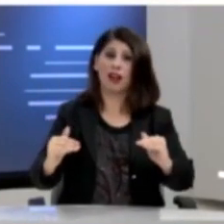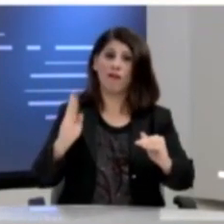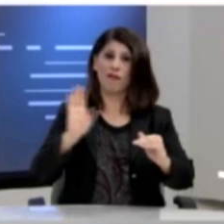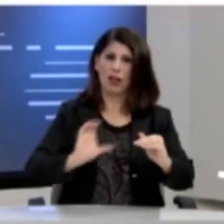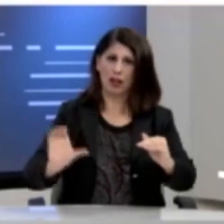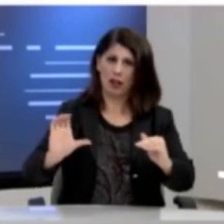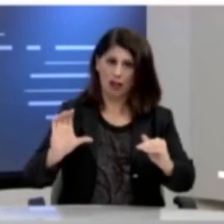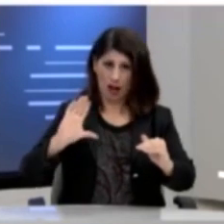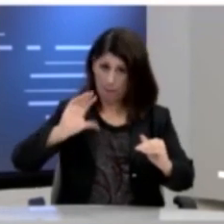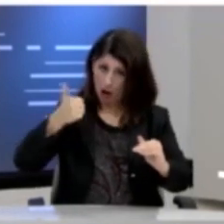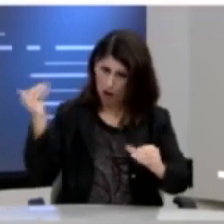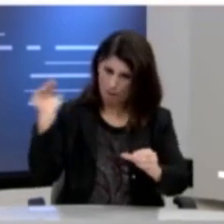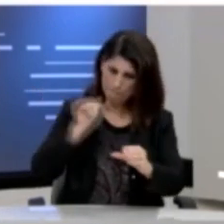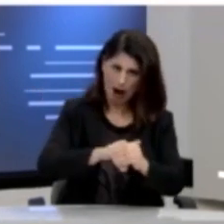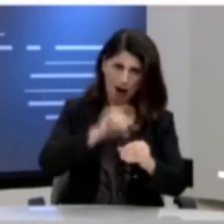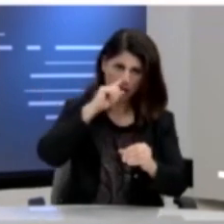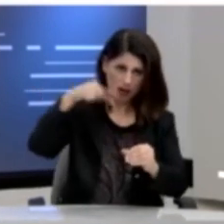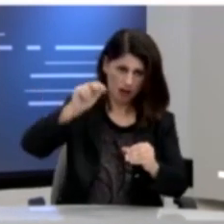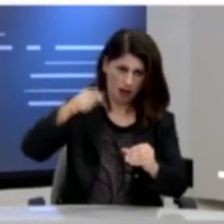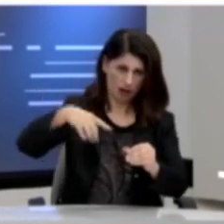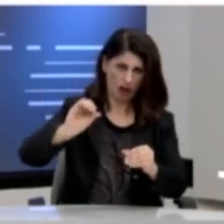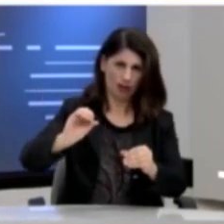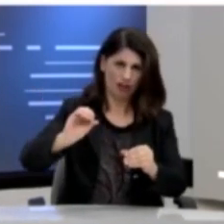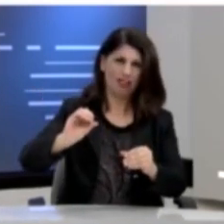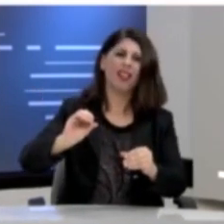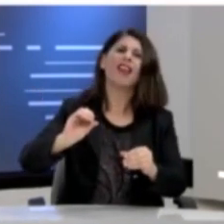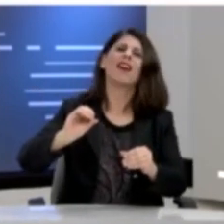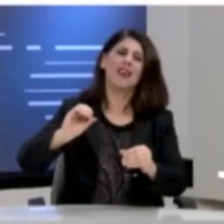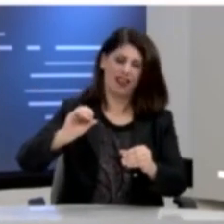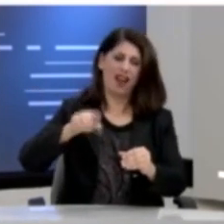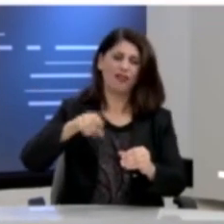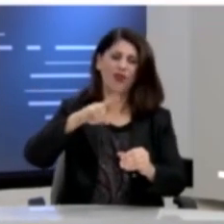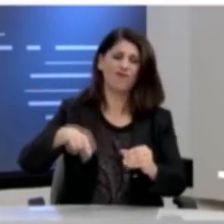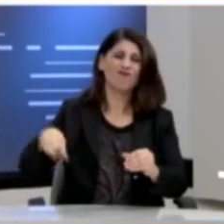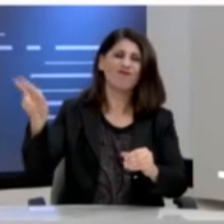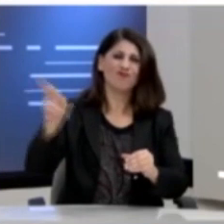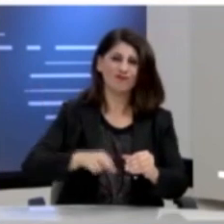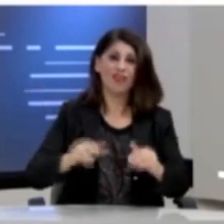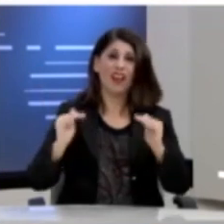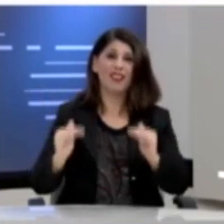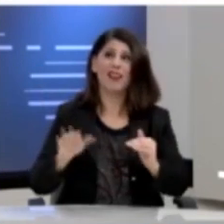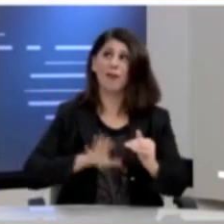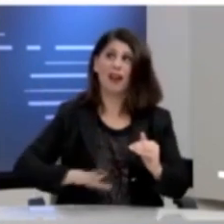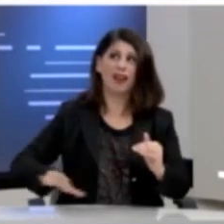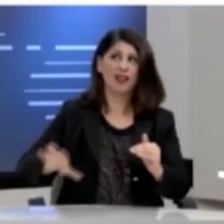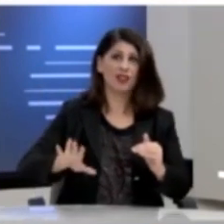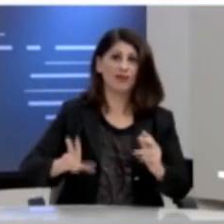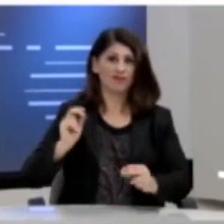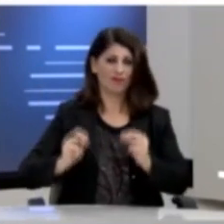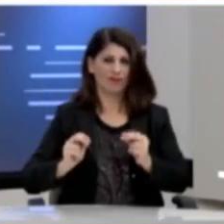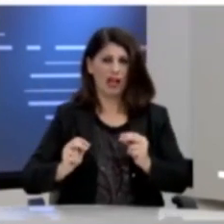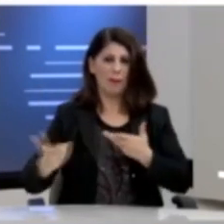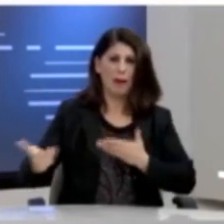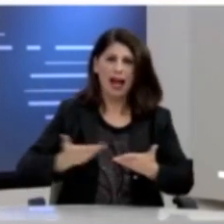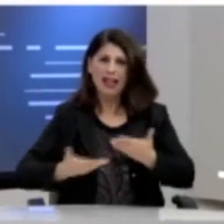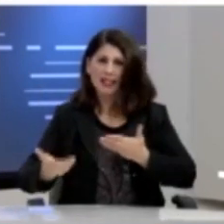Ιουγκοσλαβικής Δημοκρατίας της Μακεδονίας στο ΝΑΤΟ καταρρύπτονται από την κατάσταση που επικρατεί στην περιοχή, τα